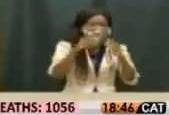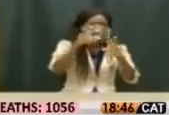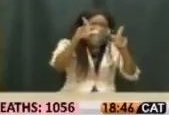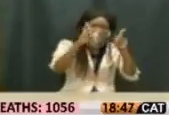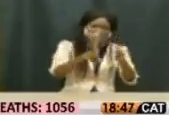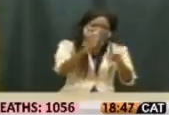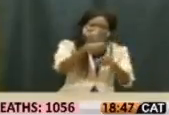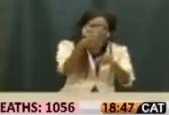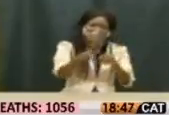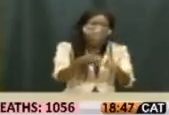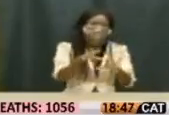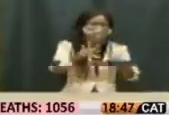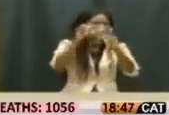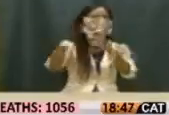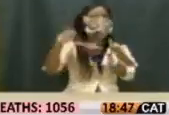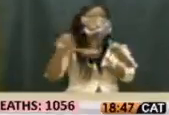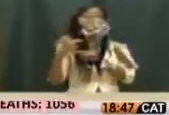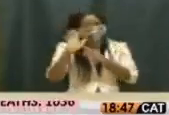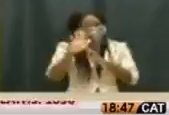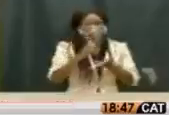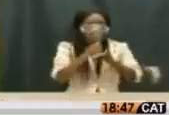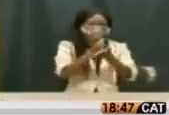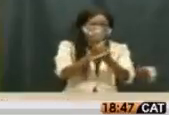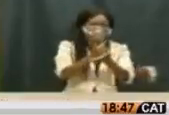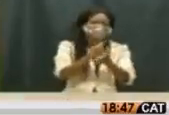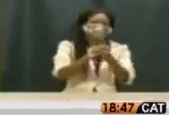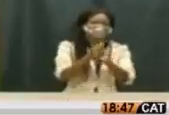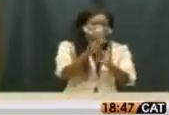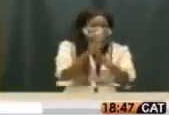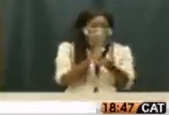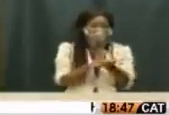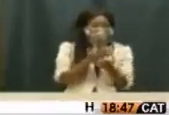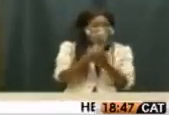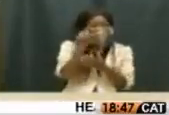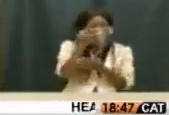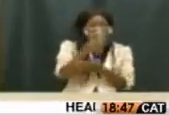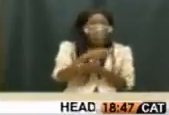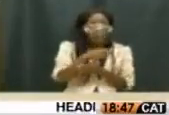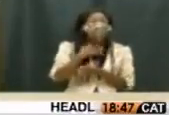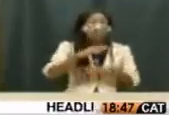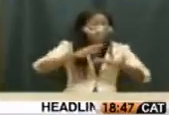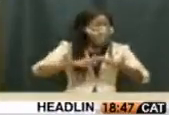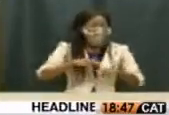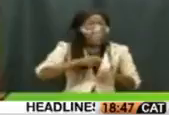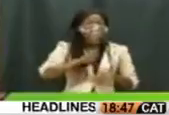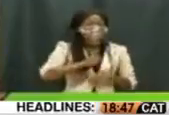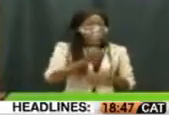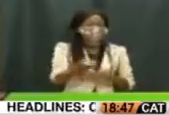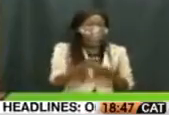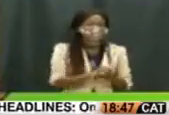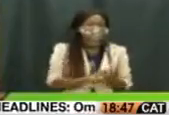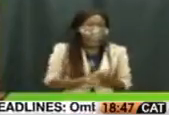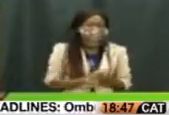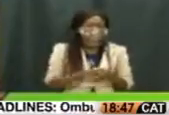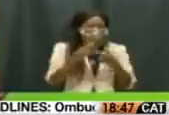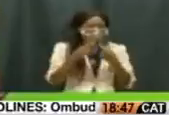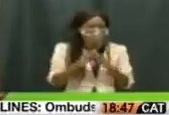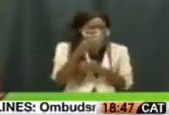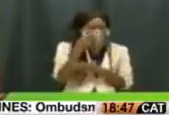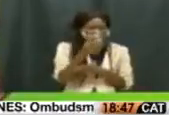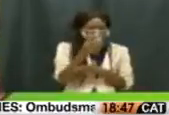uwu uyena kuti tizitengere ndithu serious tionanso ndithu zipinjo zina maudindo ena